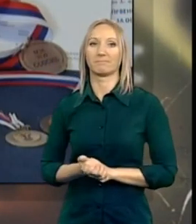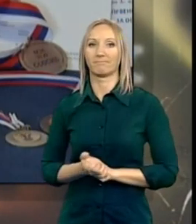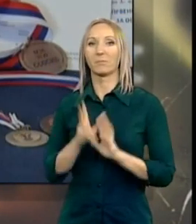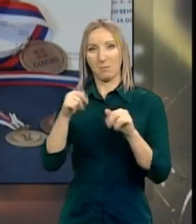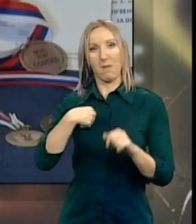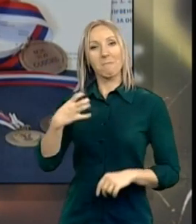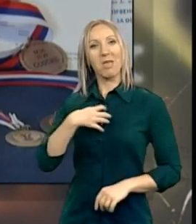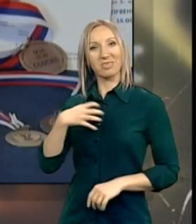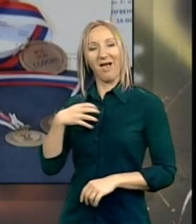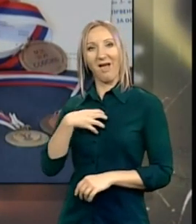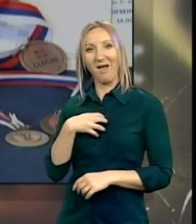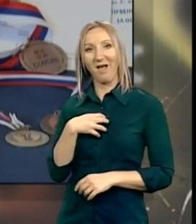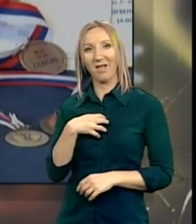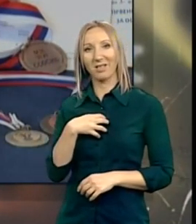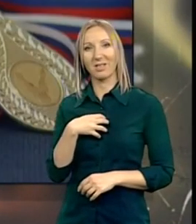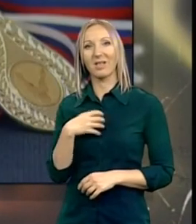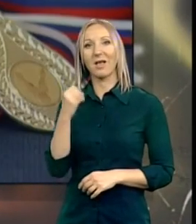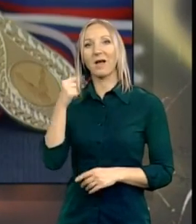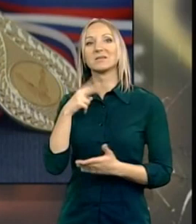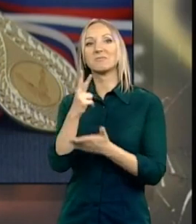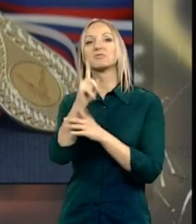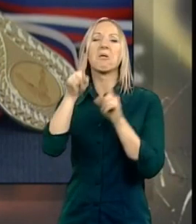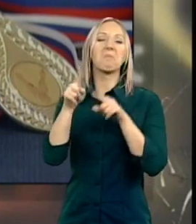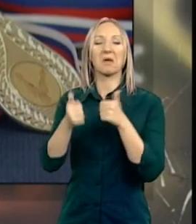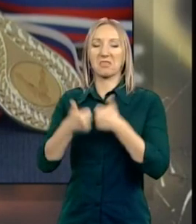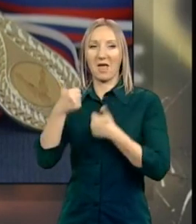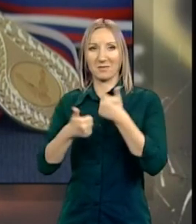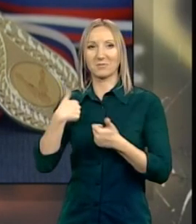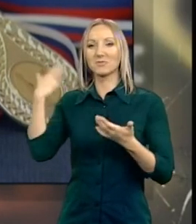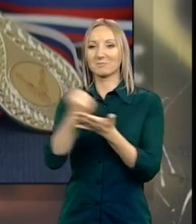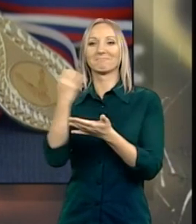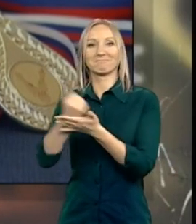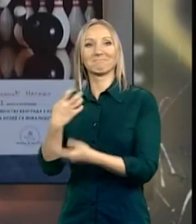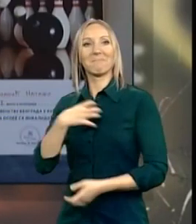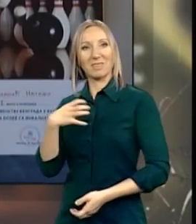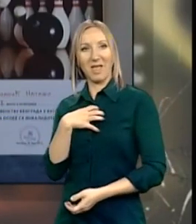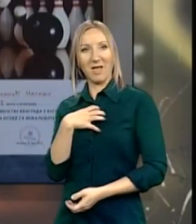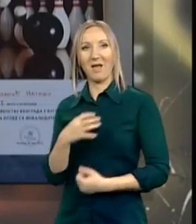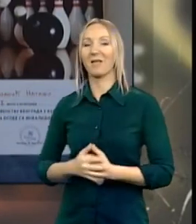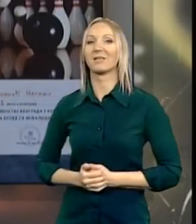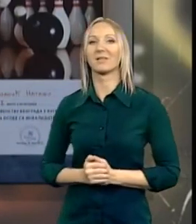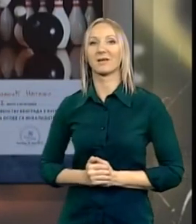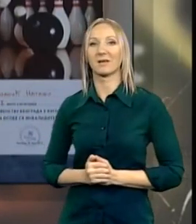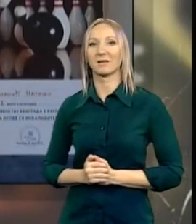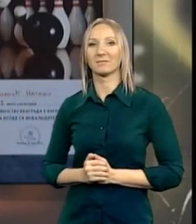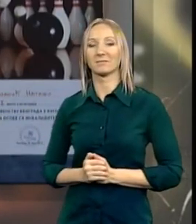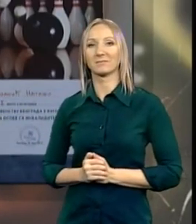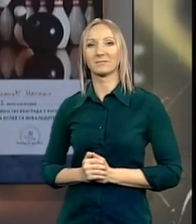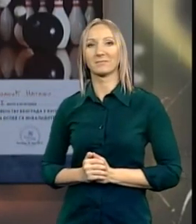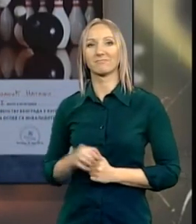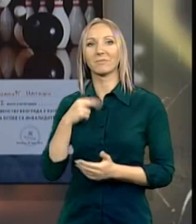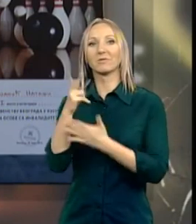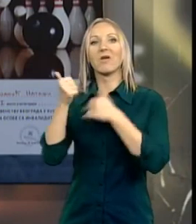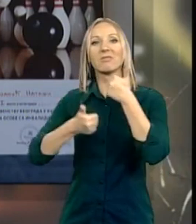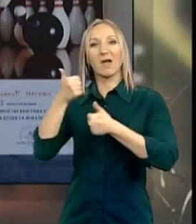neke medalja koje sam kasnije išla na neka takmičenja i osvajala sam medalje. Ili sam išla